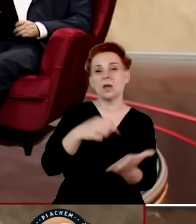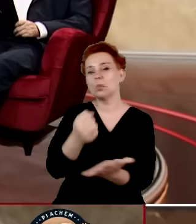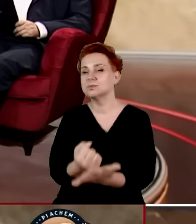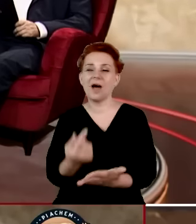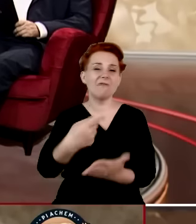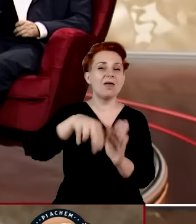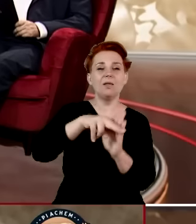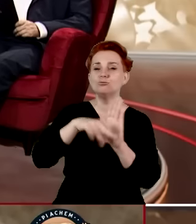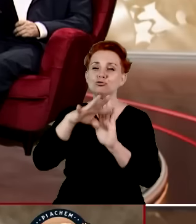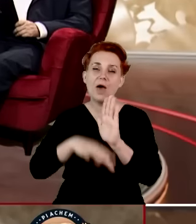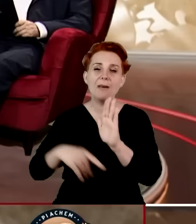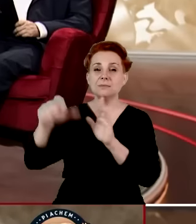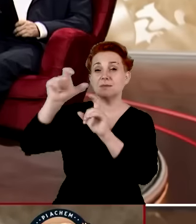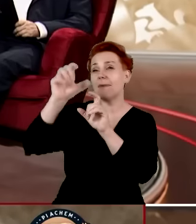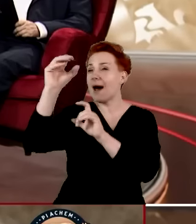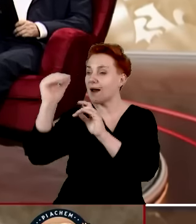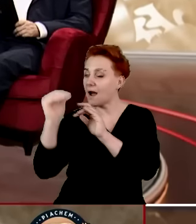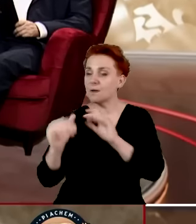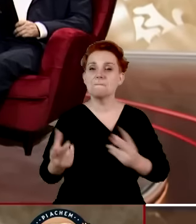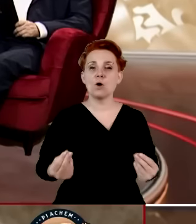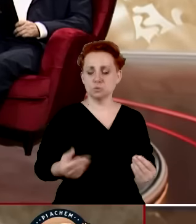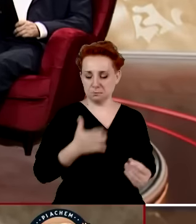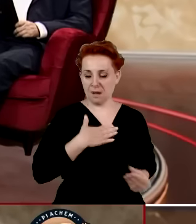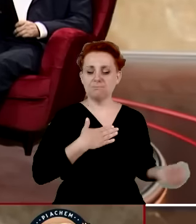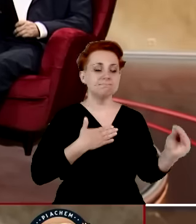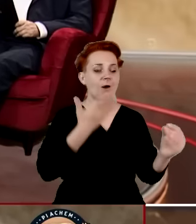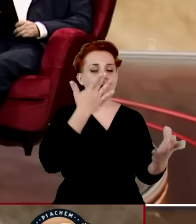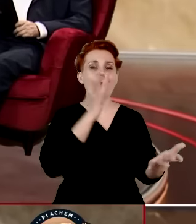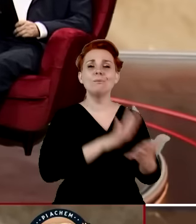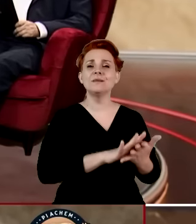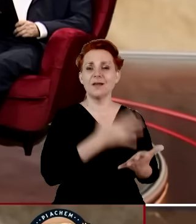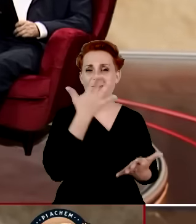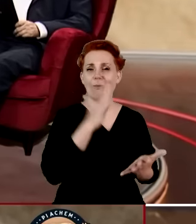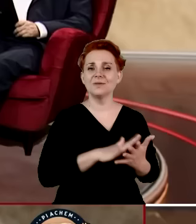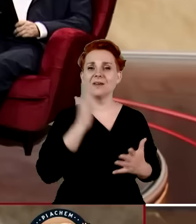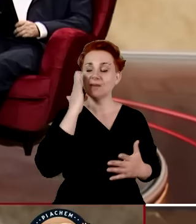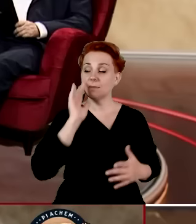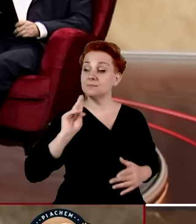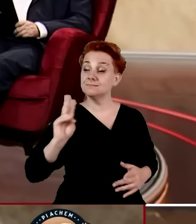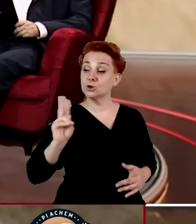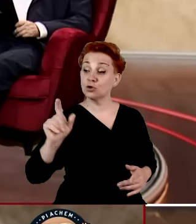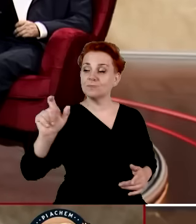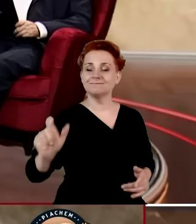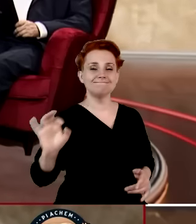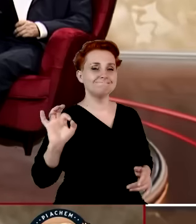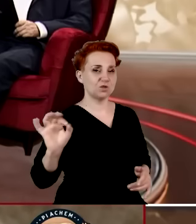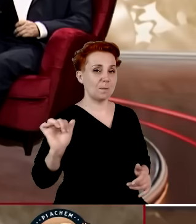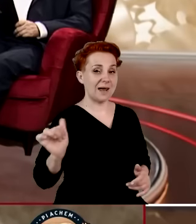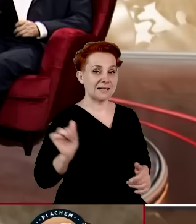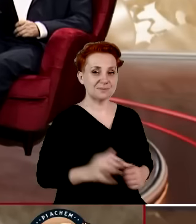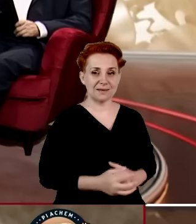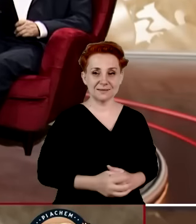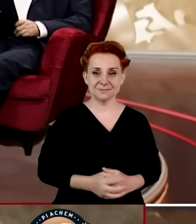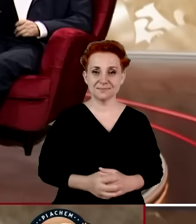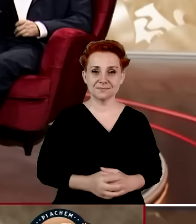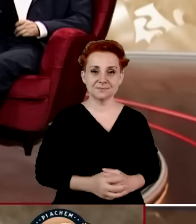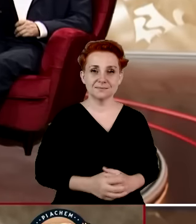to wygląda na y zemstę. No nie bardzo takie fair jest, dlatego że człowieka wyprowadzili w kajdankach, który